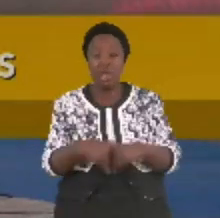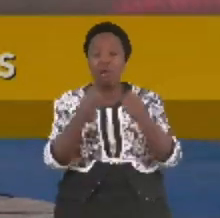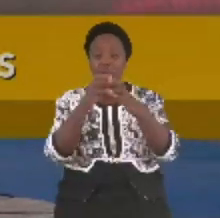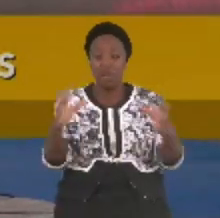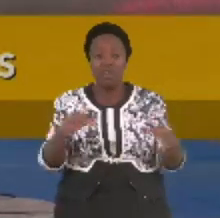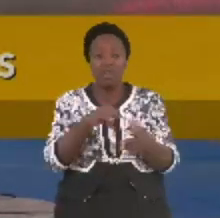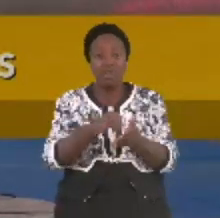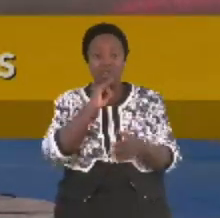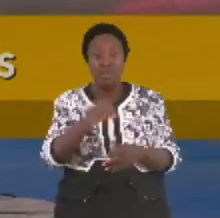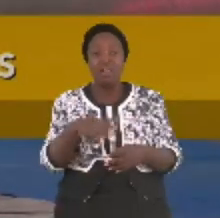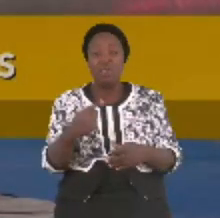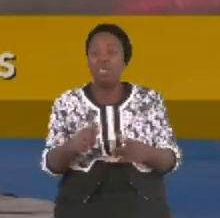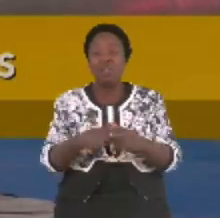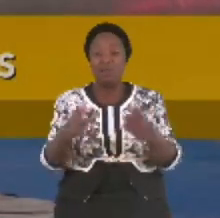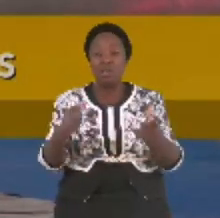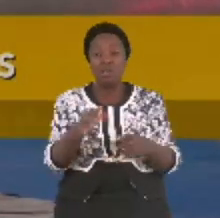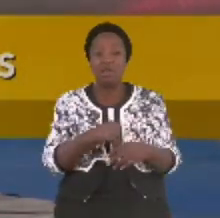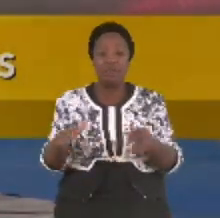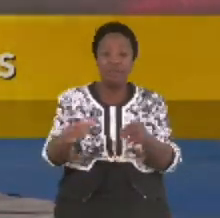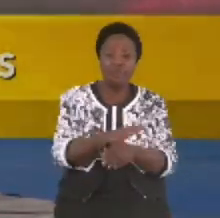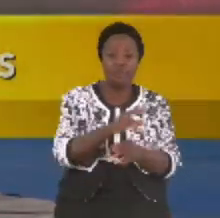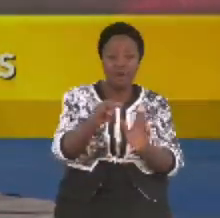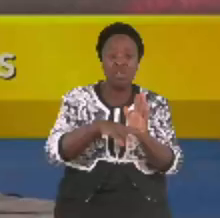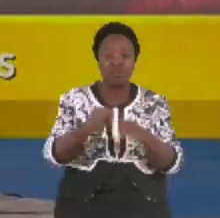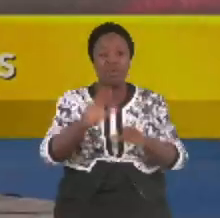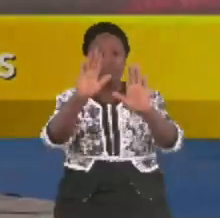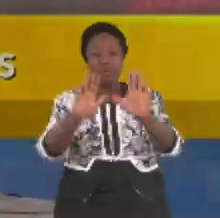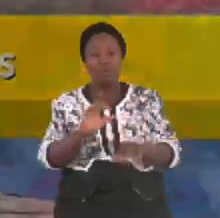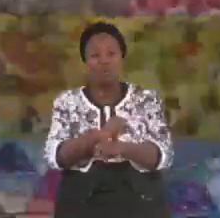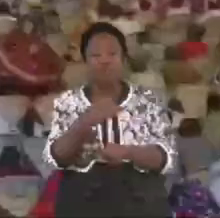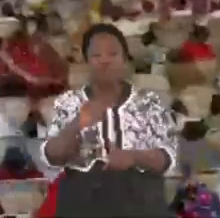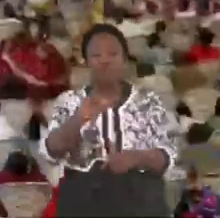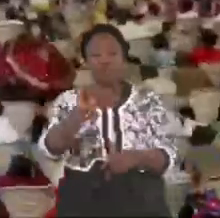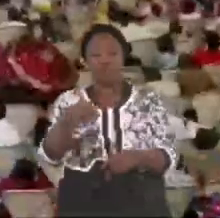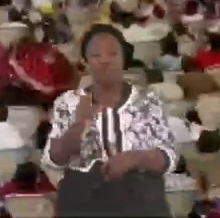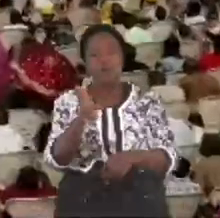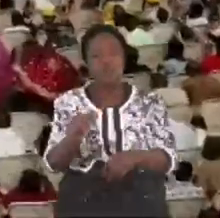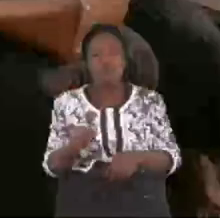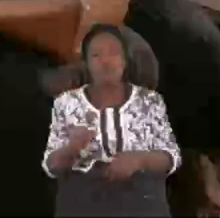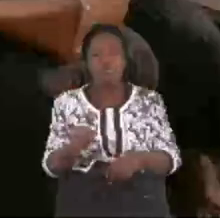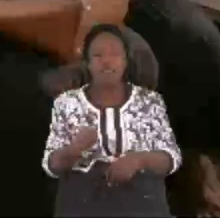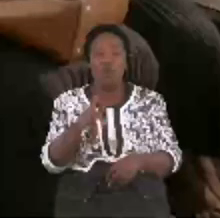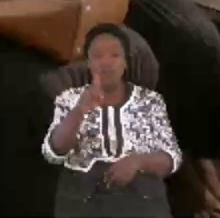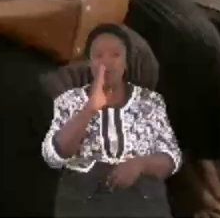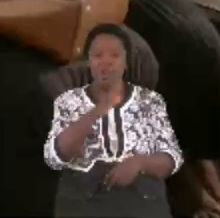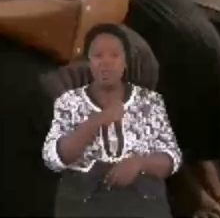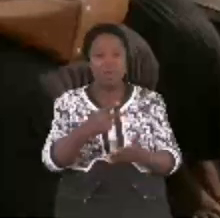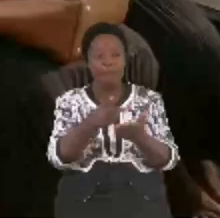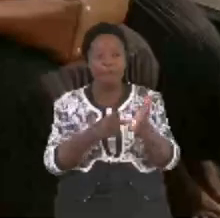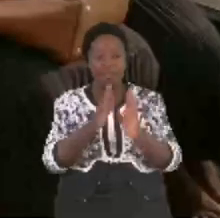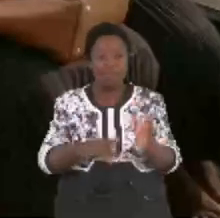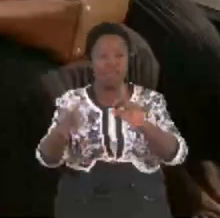multitude, la plénitude des miracles de Jésus. Tu seras participant. Je